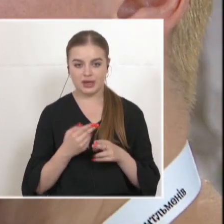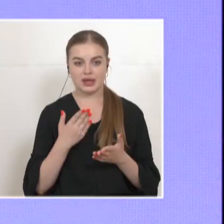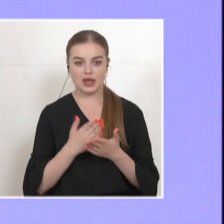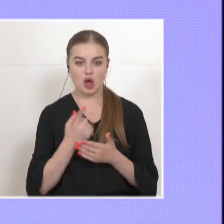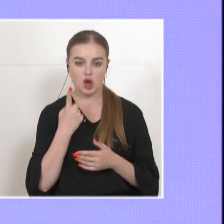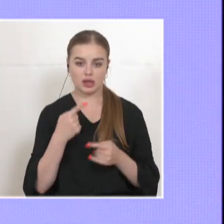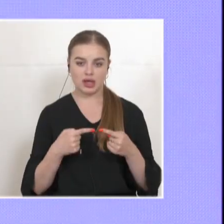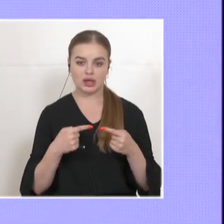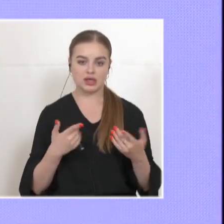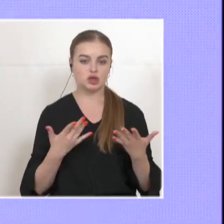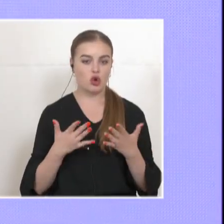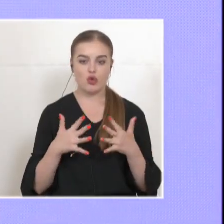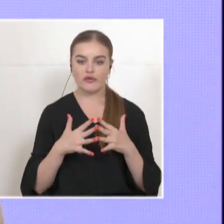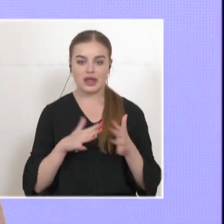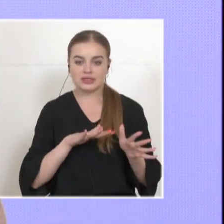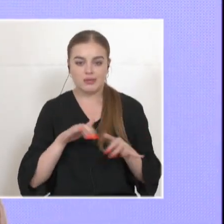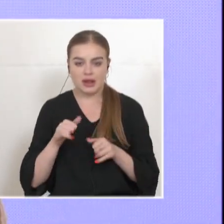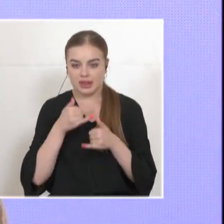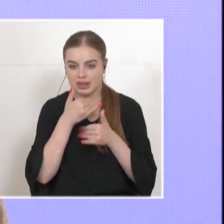забрати не може. Це